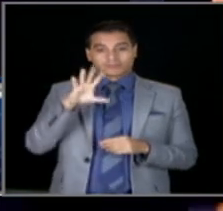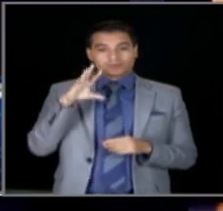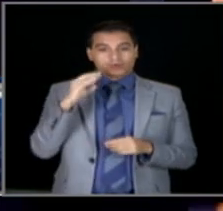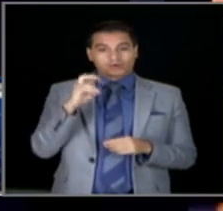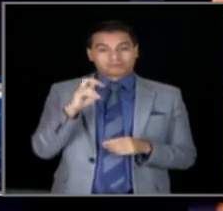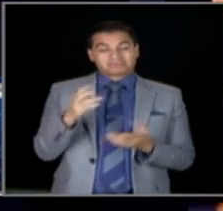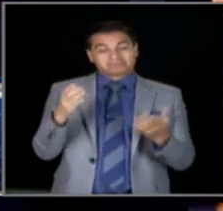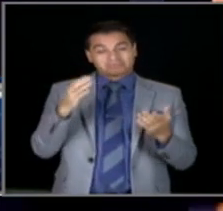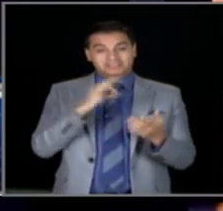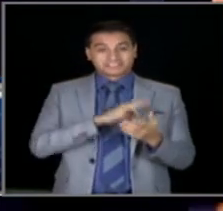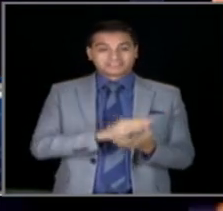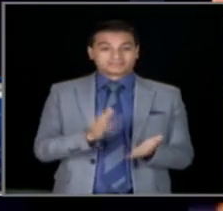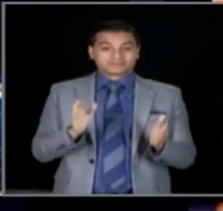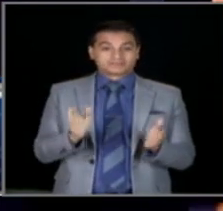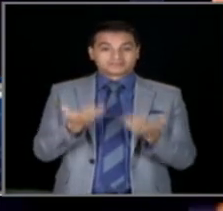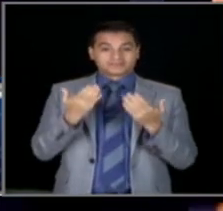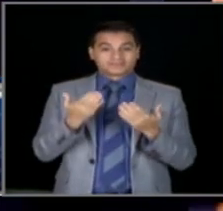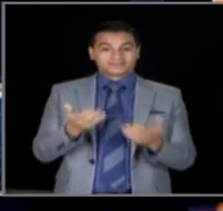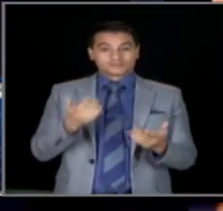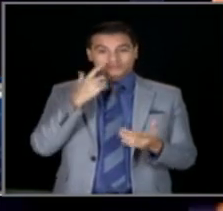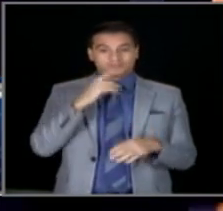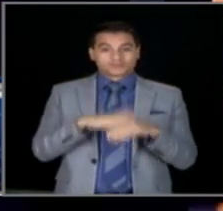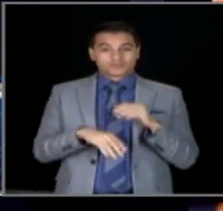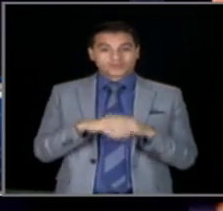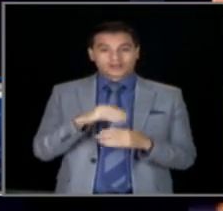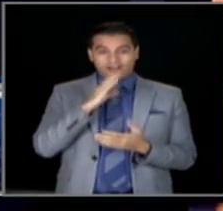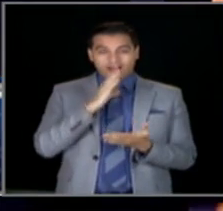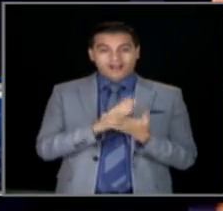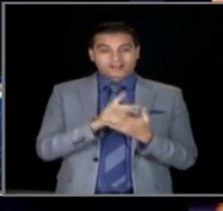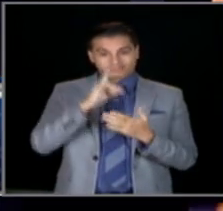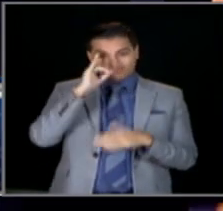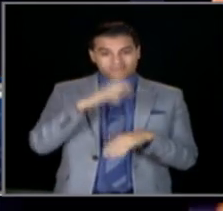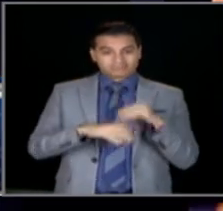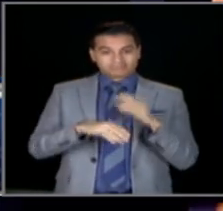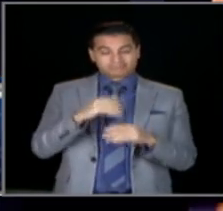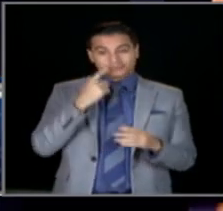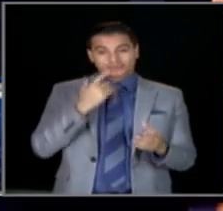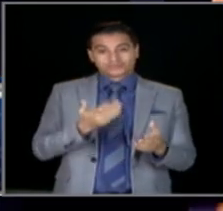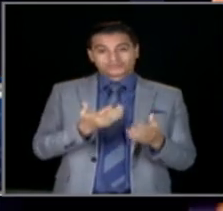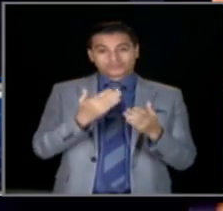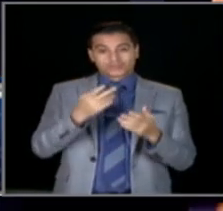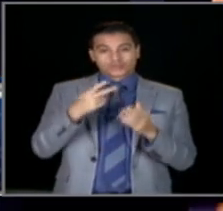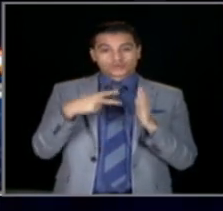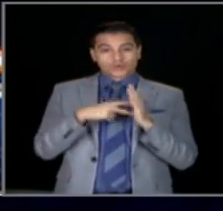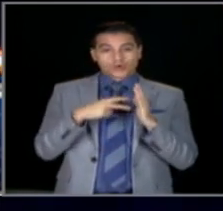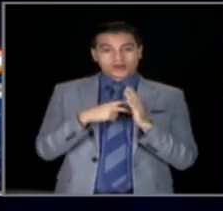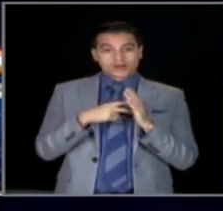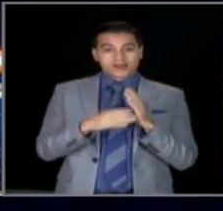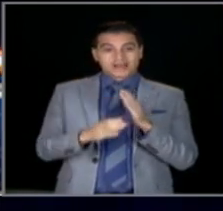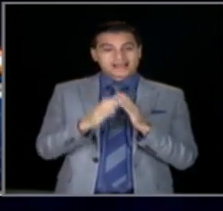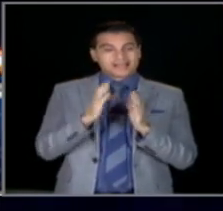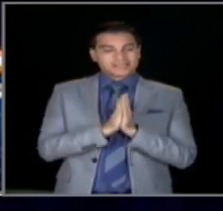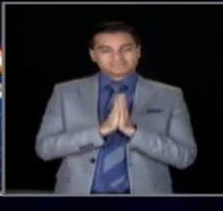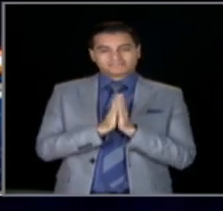ما عنديش حاجة أخسرها ومحدش عنده إجابة، فمن حقي إن أنا أخمن. سوريا؟